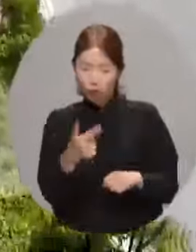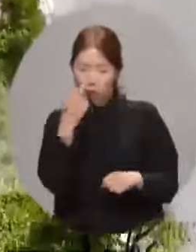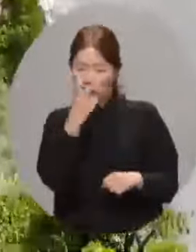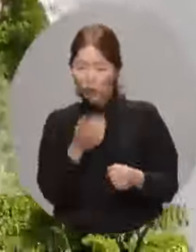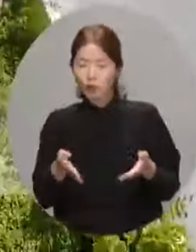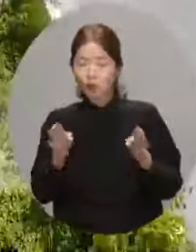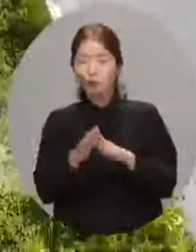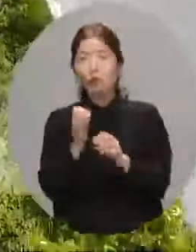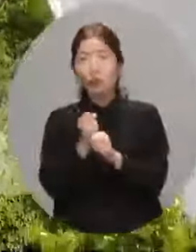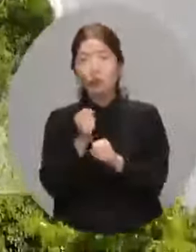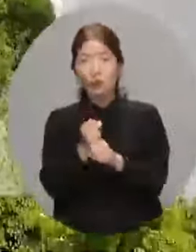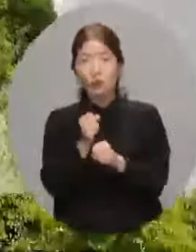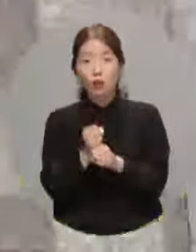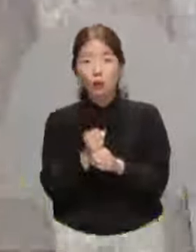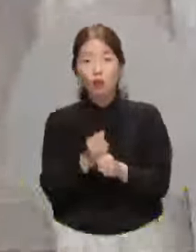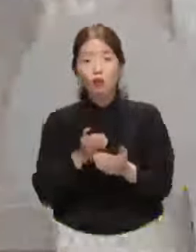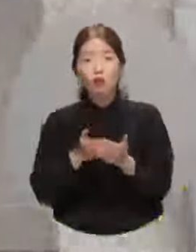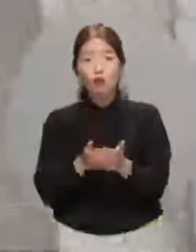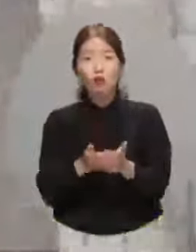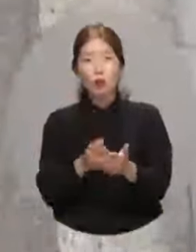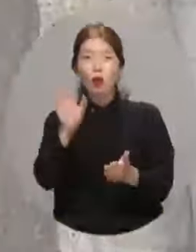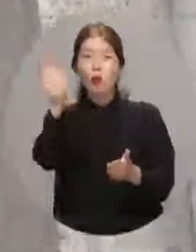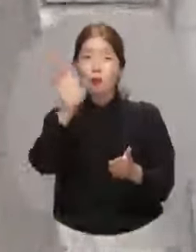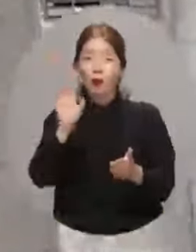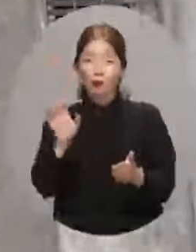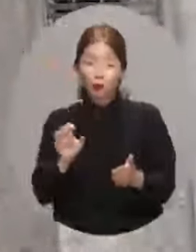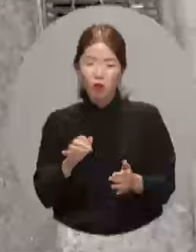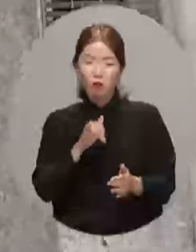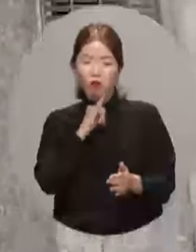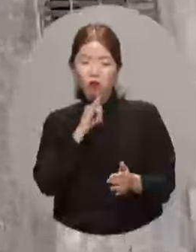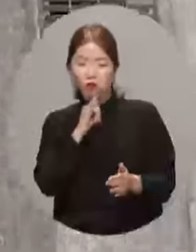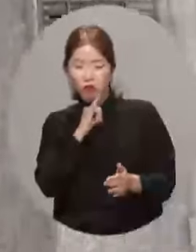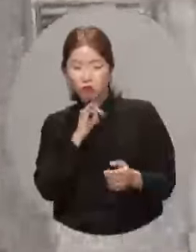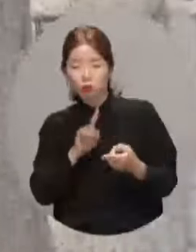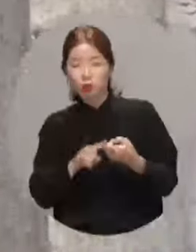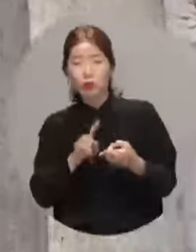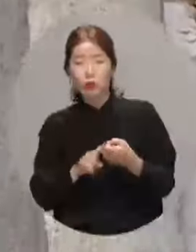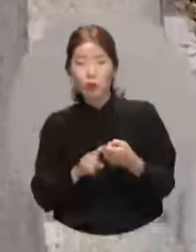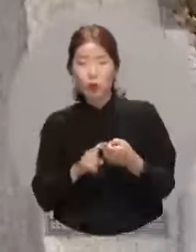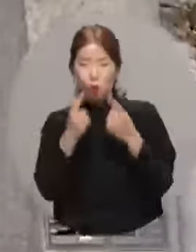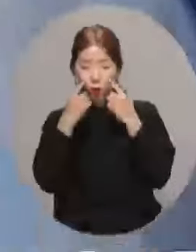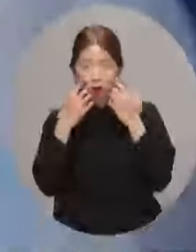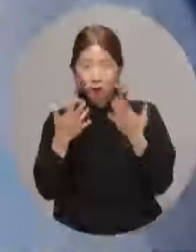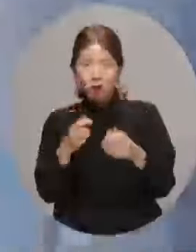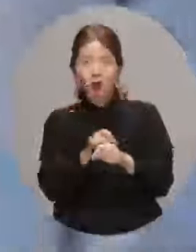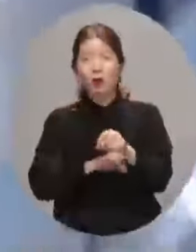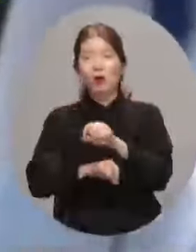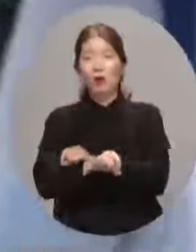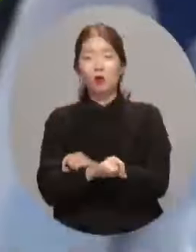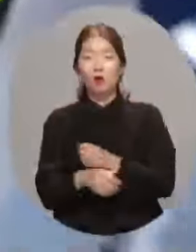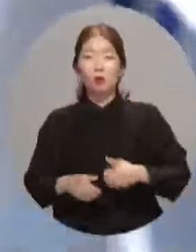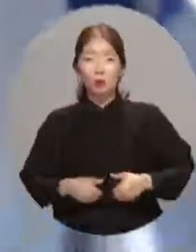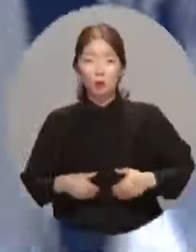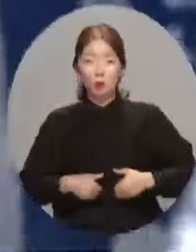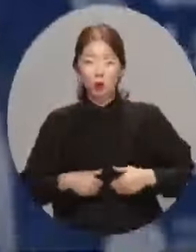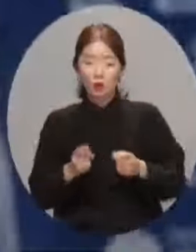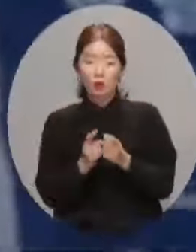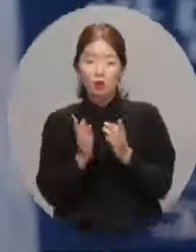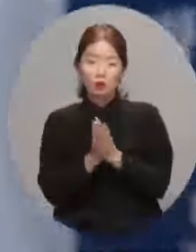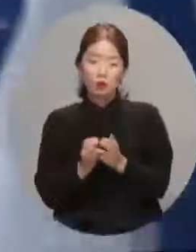등 제도 마련에 나섰지만 반복되는 비극을 막기 위한 적극적 대책이 필요하다며 부모들의